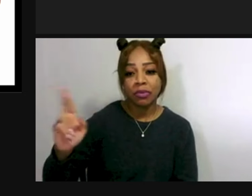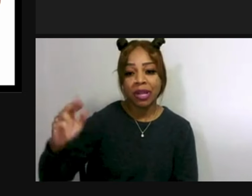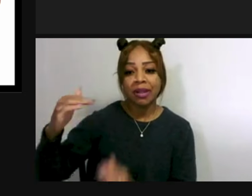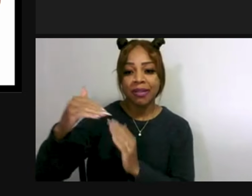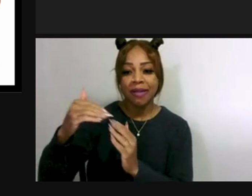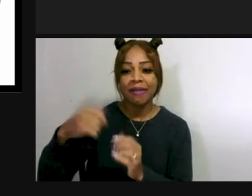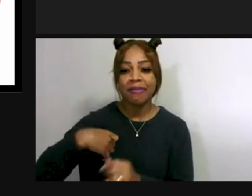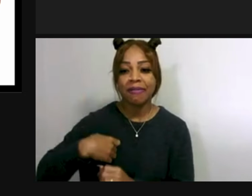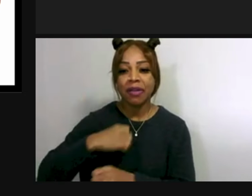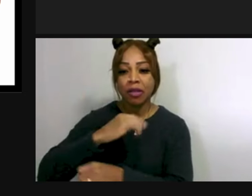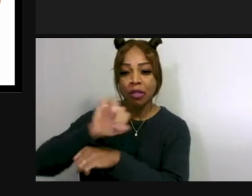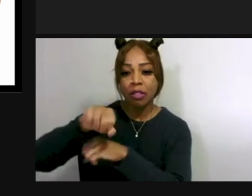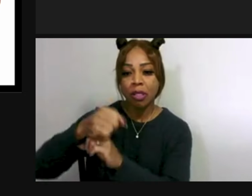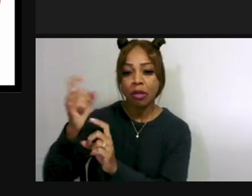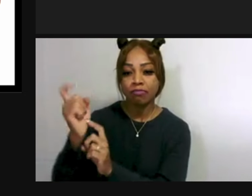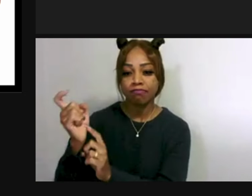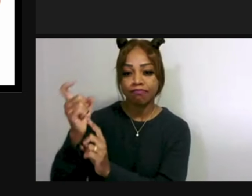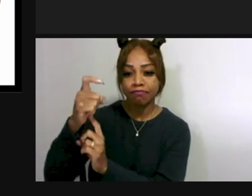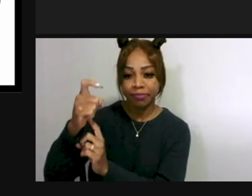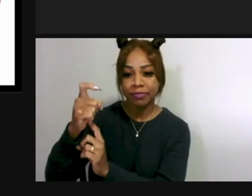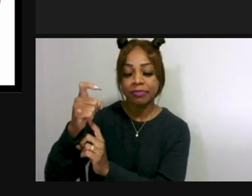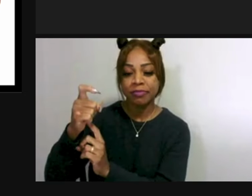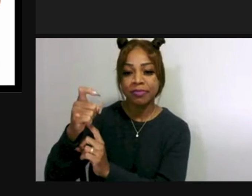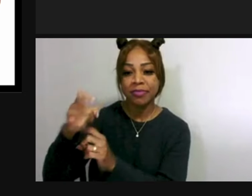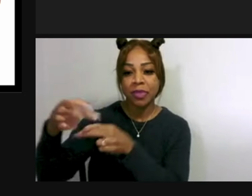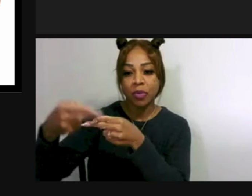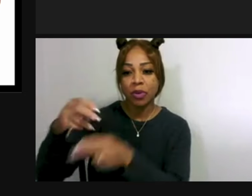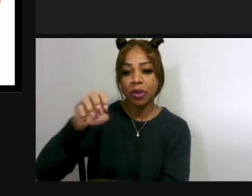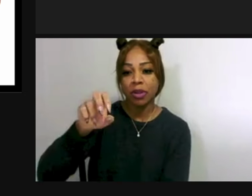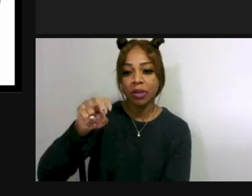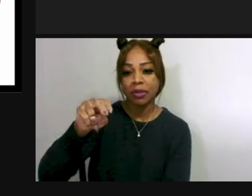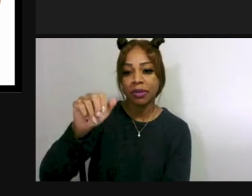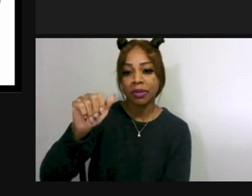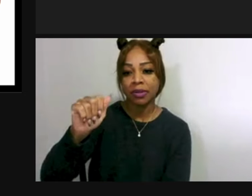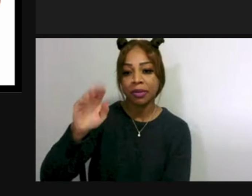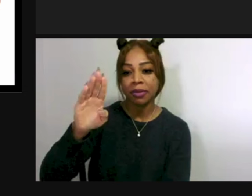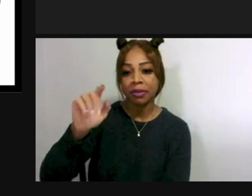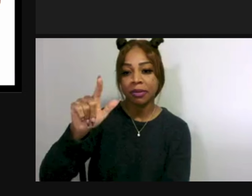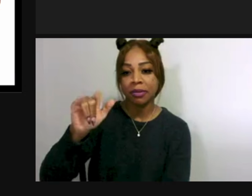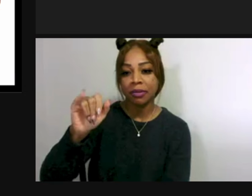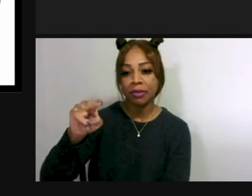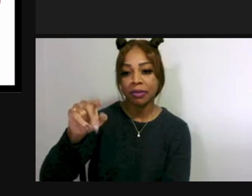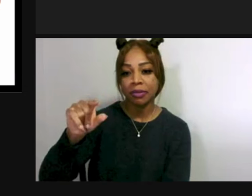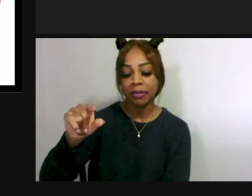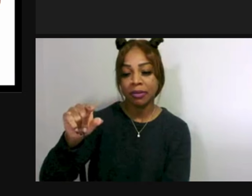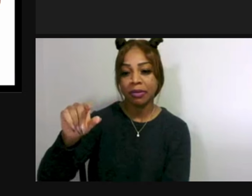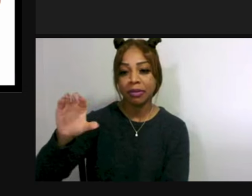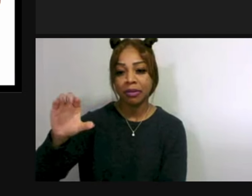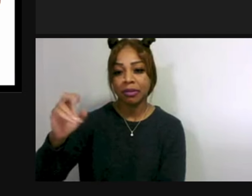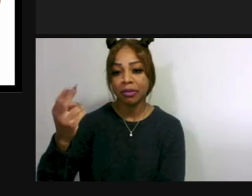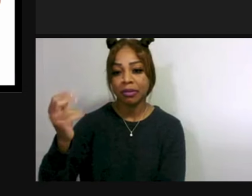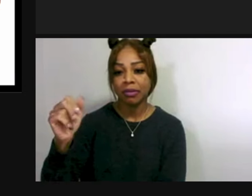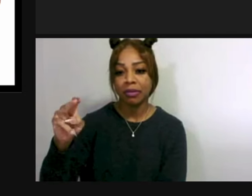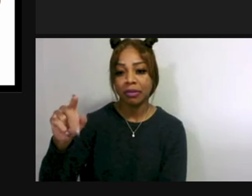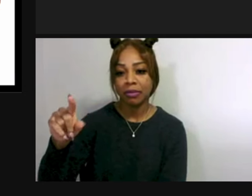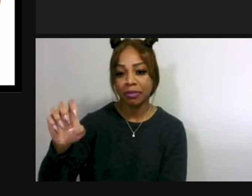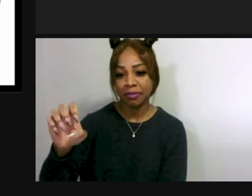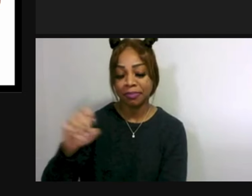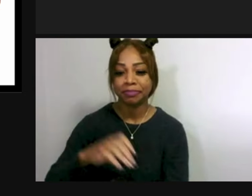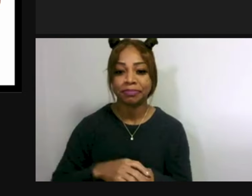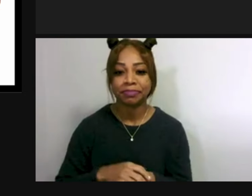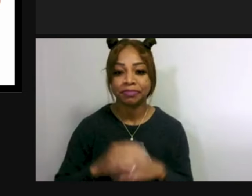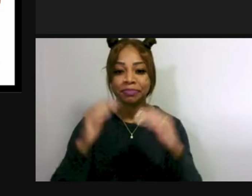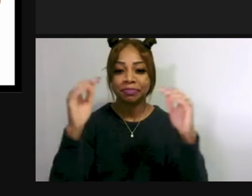haut à droite, c'est un cadenas avec un cœur dans le milieu qui est écrit et qui dit permettre le